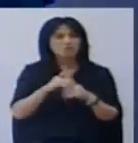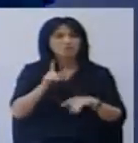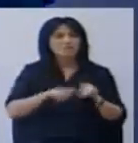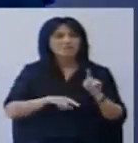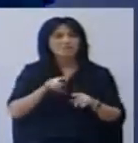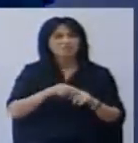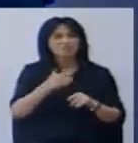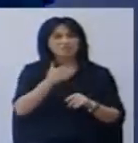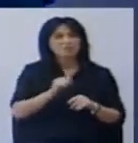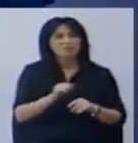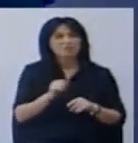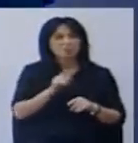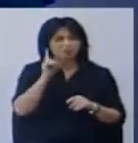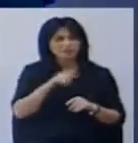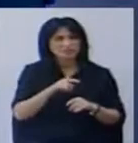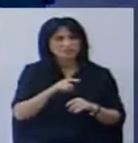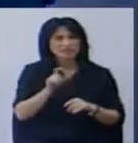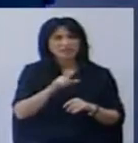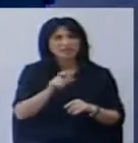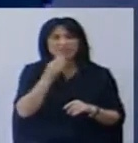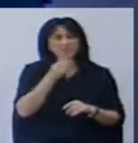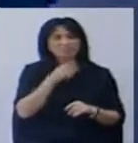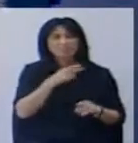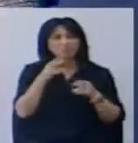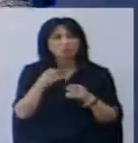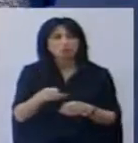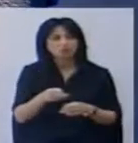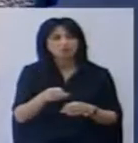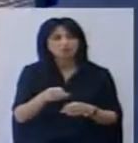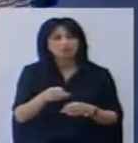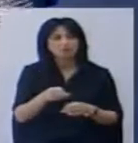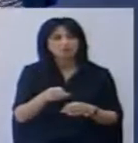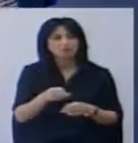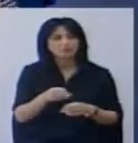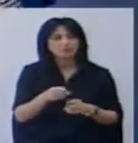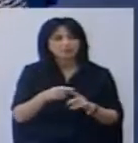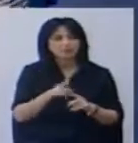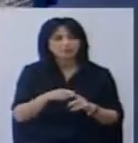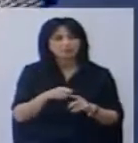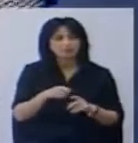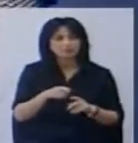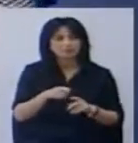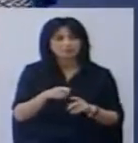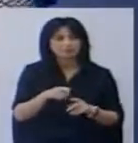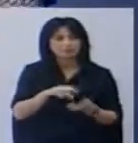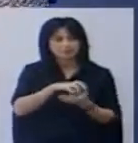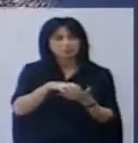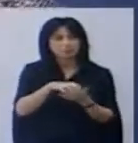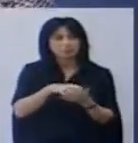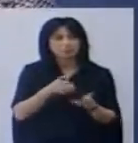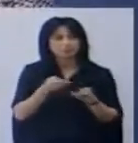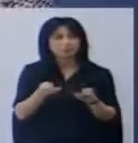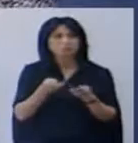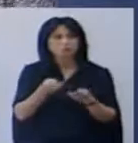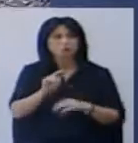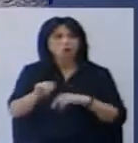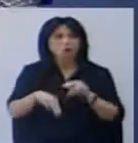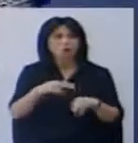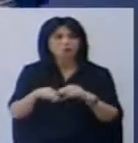სანათესაოს მათ მეგობრებს, იცით ხალხი რისთვის ჩამოდის? რო აი ფუნთუშების ესა მცხობელებთან აქვთ